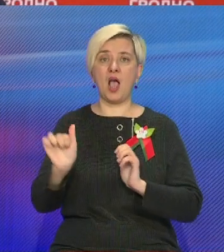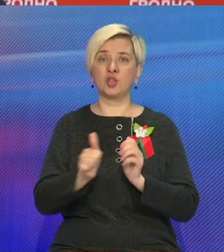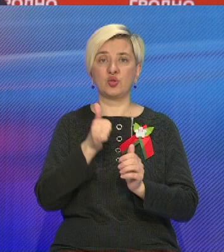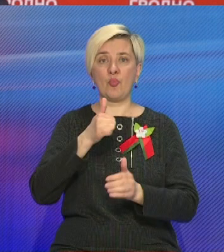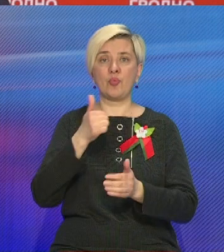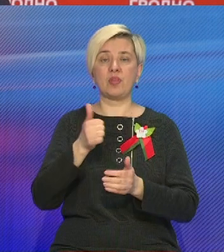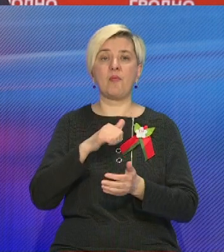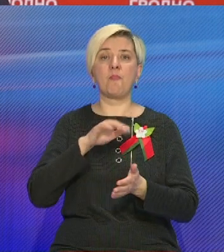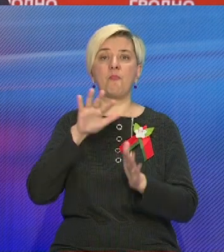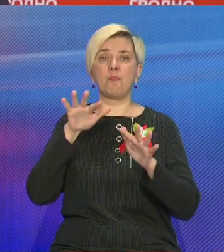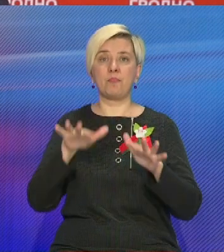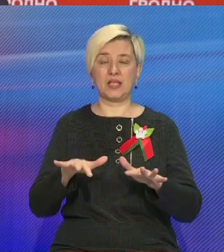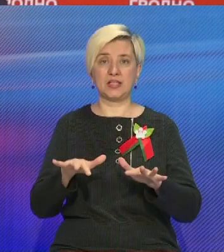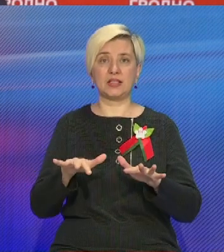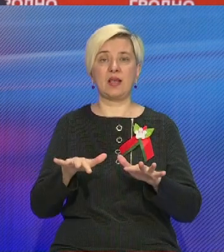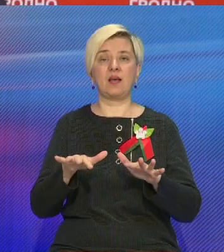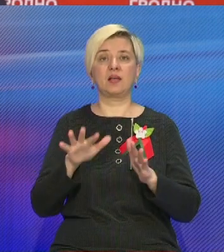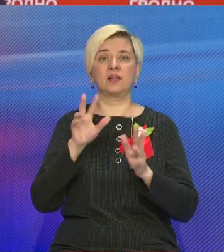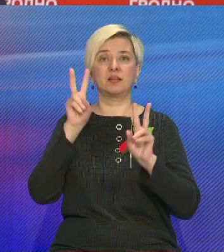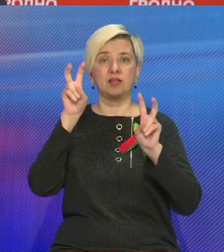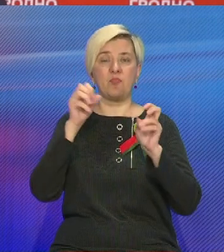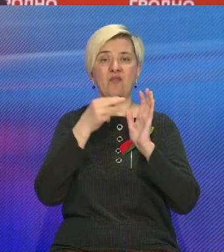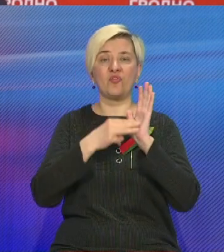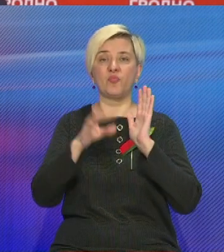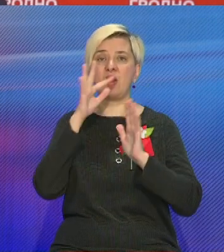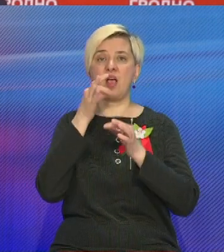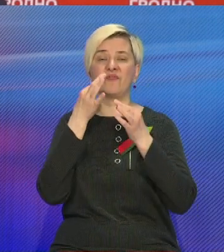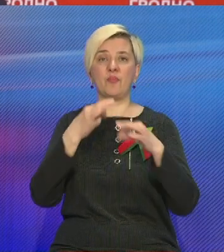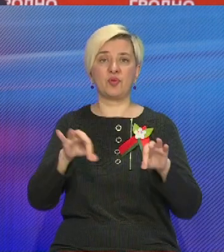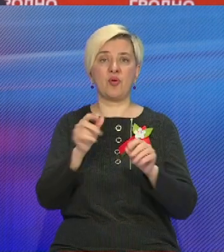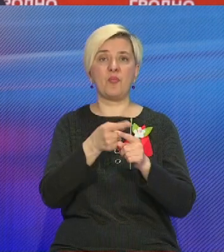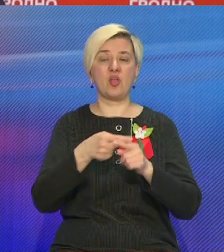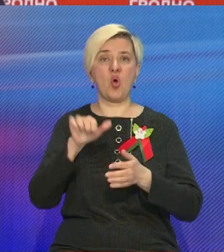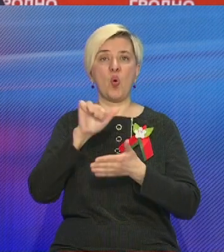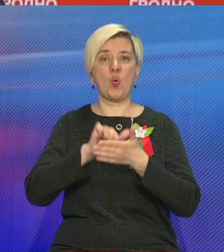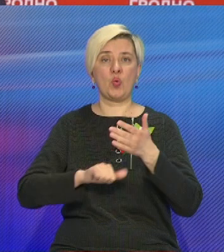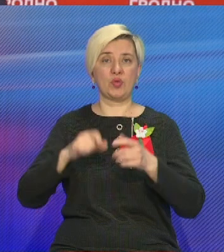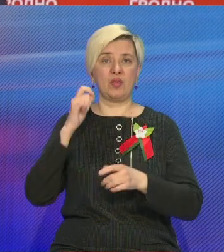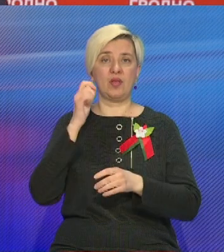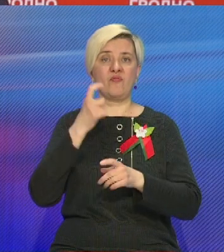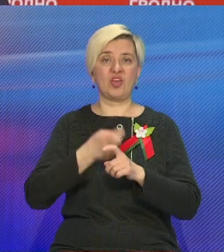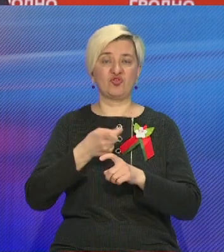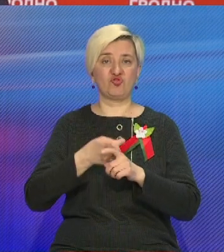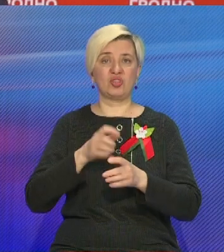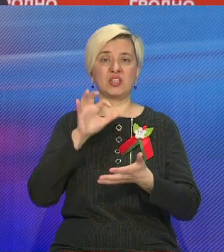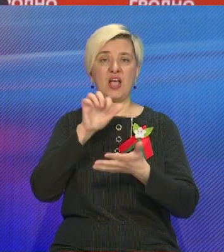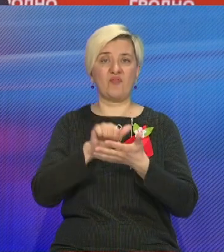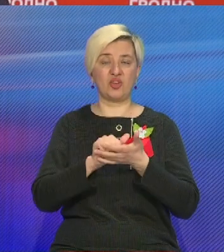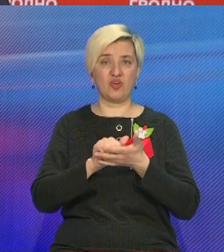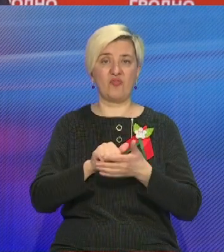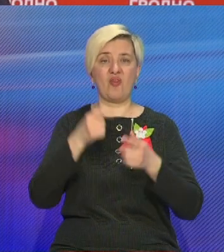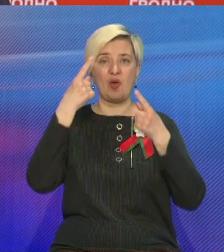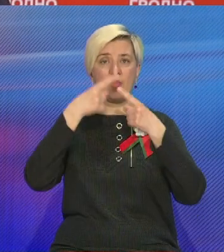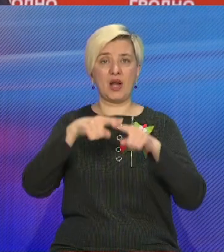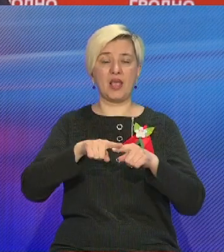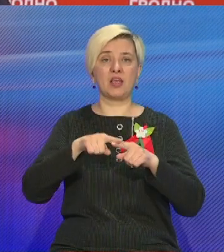тема 80-летия освобождения Беларуси от немецко-фашистских захватчиков. В проекте «Огненные